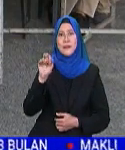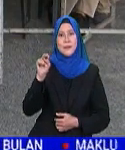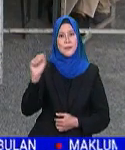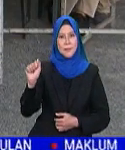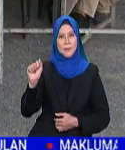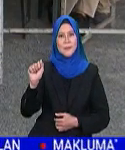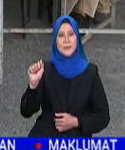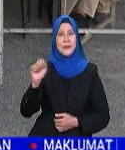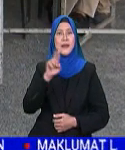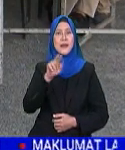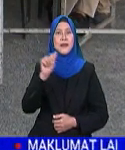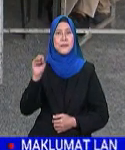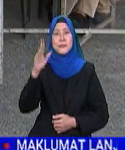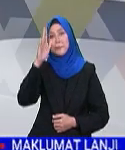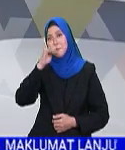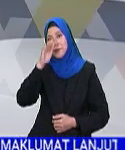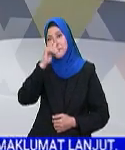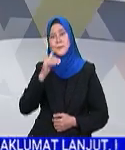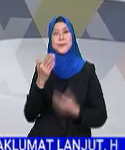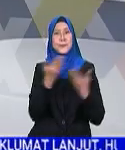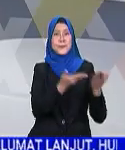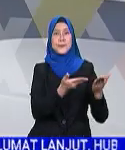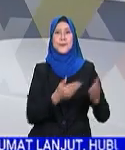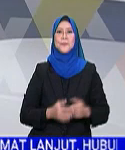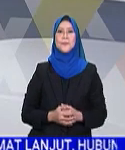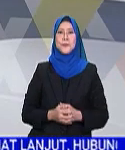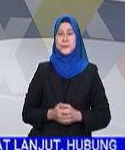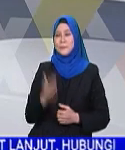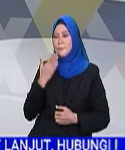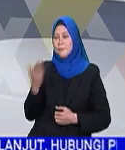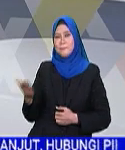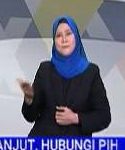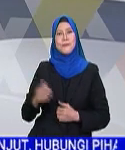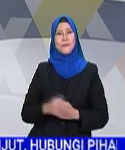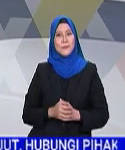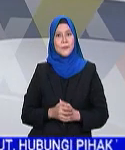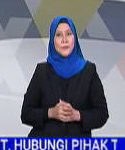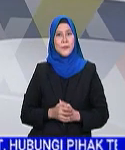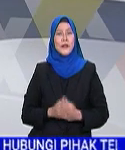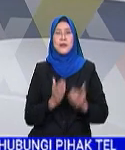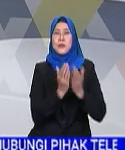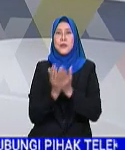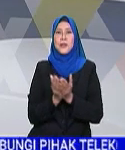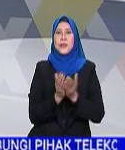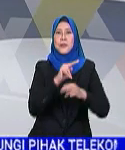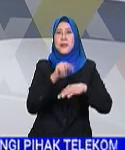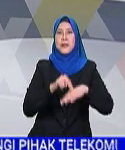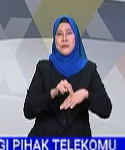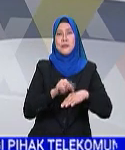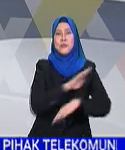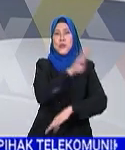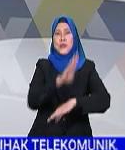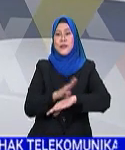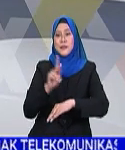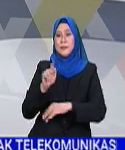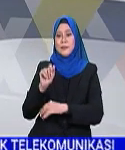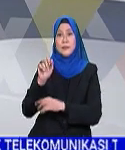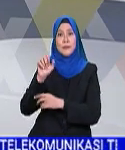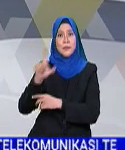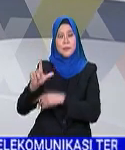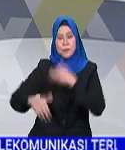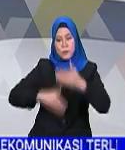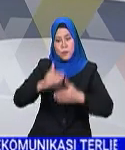studio mini RTM Melakah. Silakan. Syikin, terima kasih. Di Sekolah Menengah Kebangsaan Bukit Katil, proses